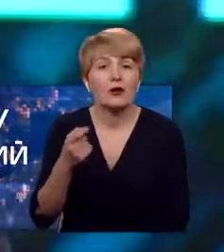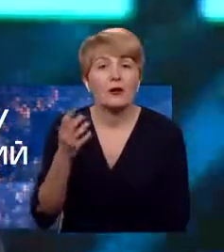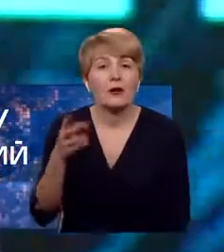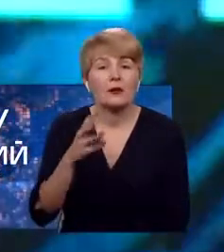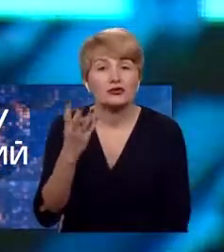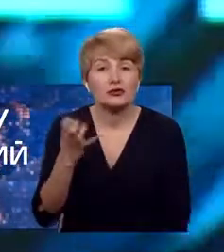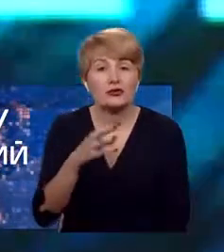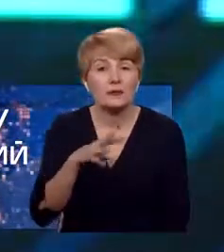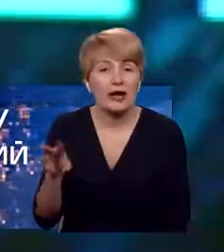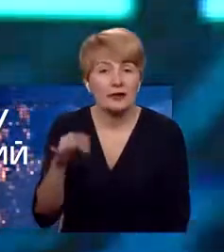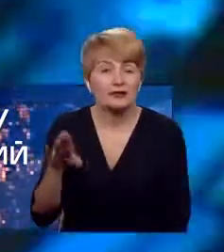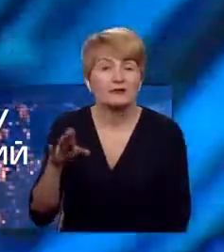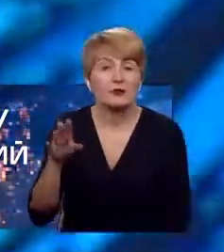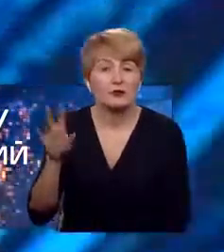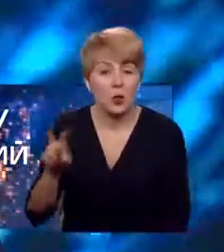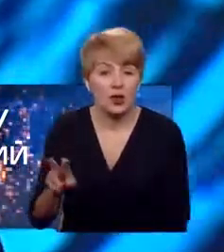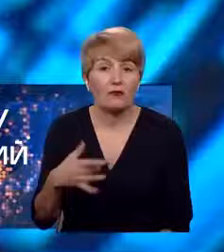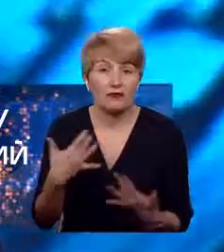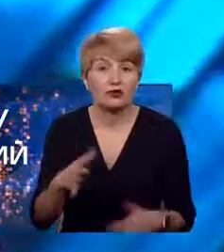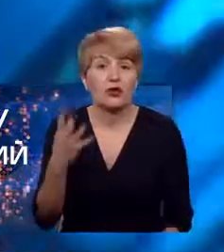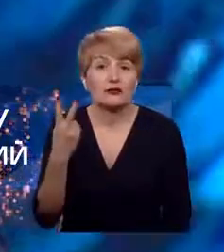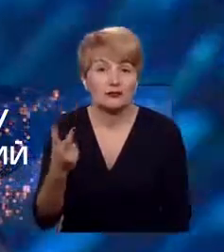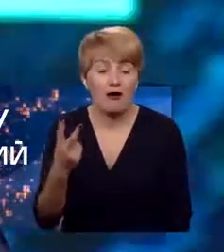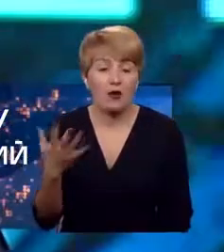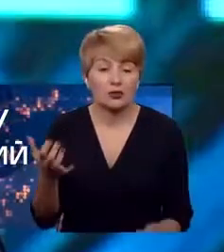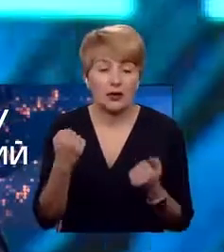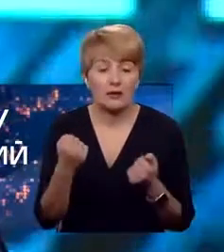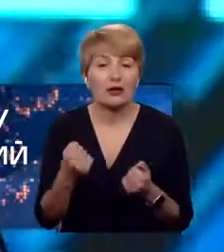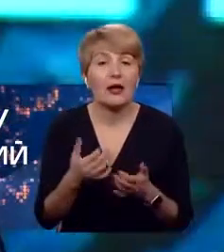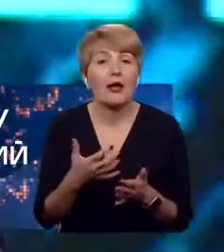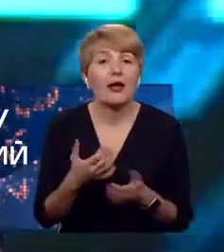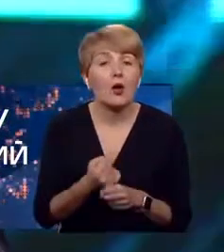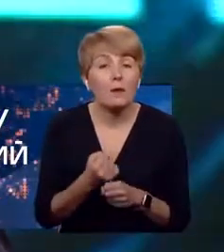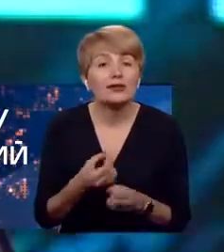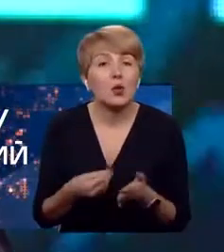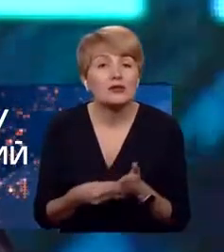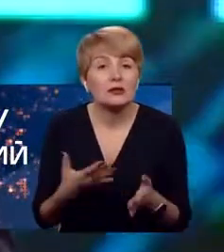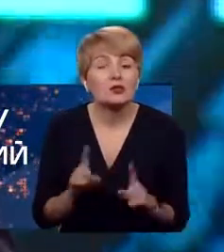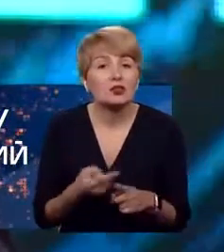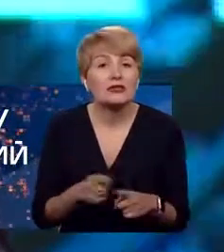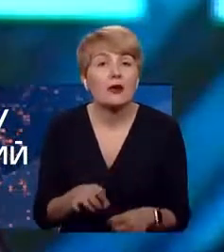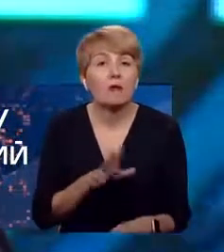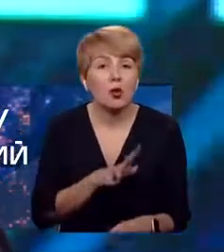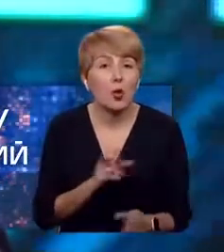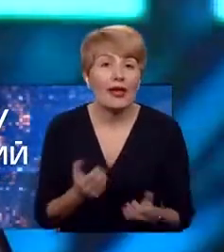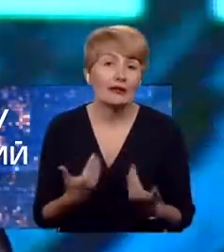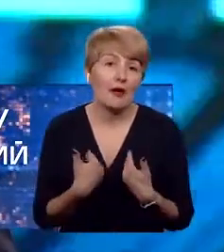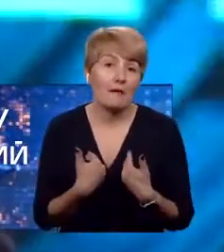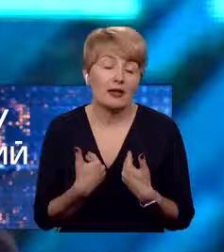у вигляді компенсації, які більше двох ми вже отримали. Тому робити оцінку, що це було, як на мене,